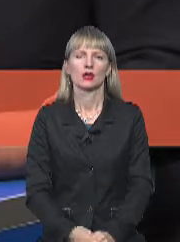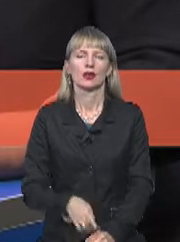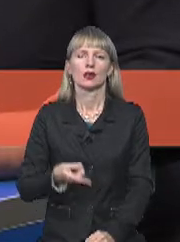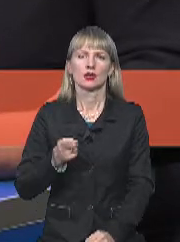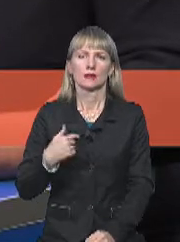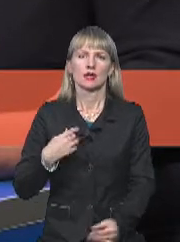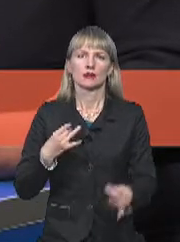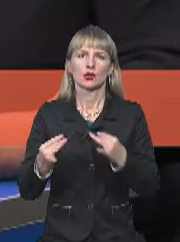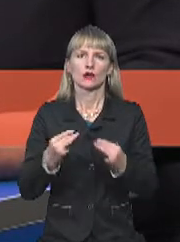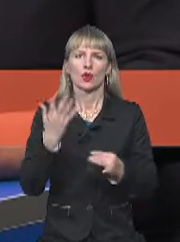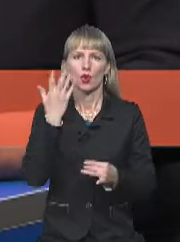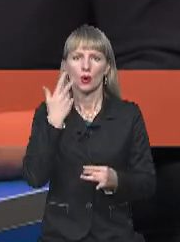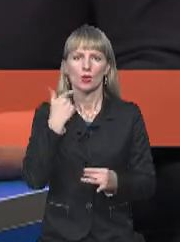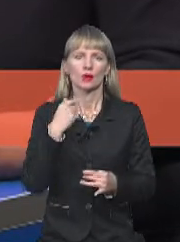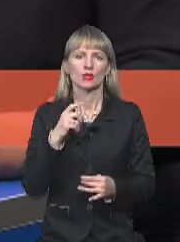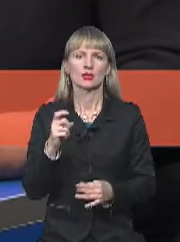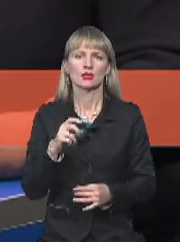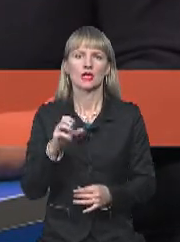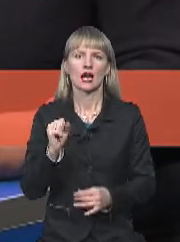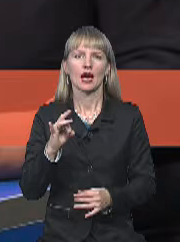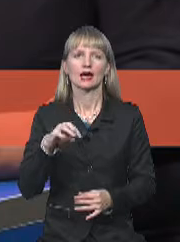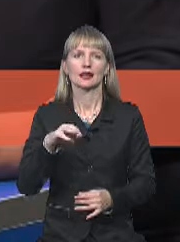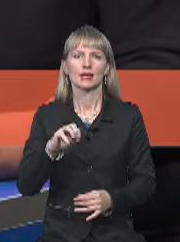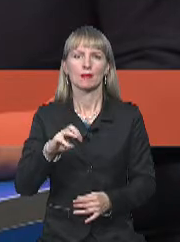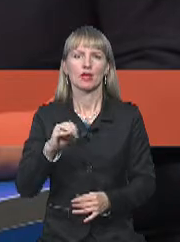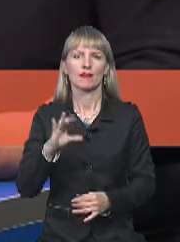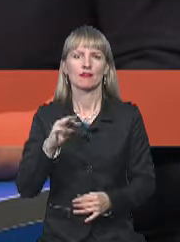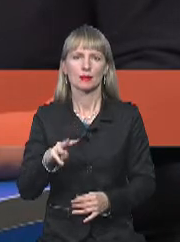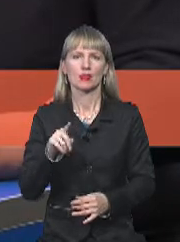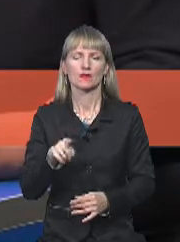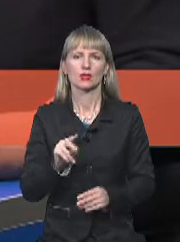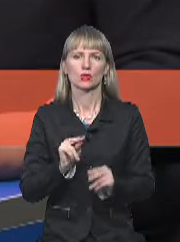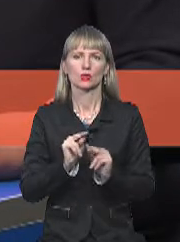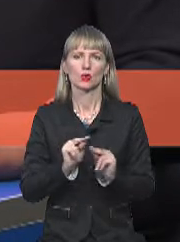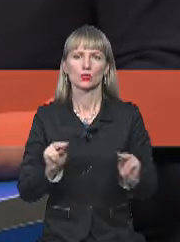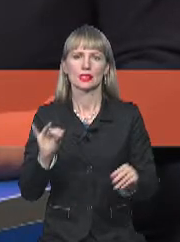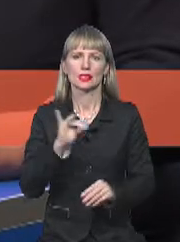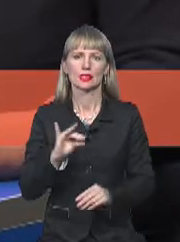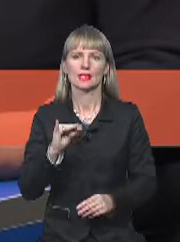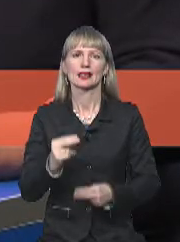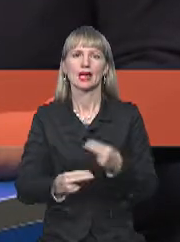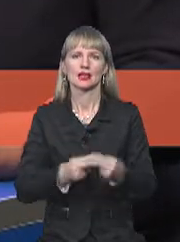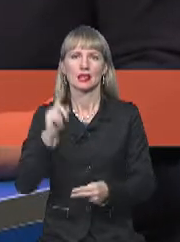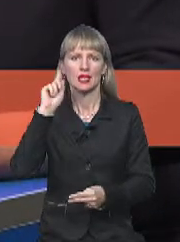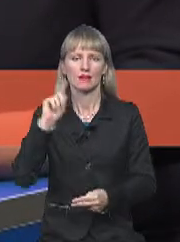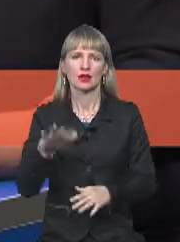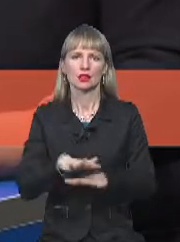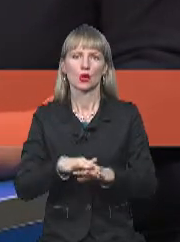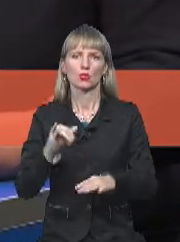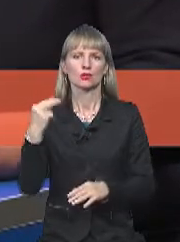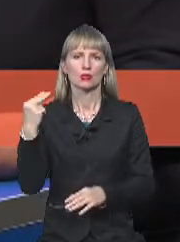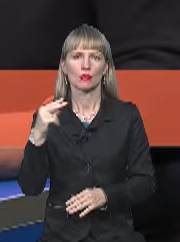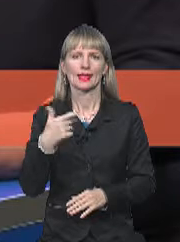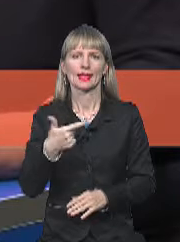от ми спілкувалися колись з Борисом Артемовим. Він, до речі, викладає історію і традиції єврейського народу у